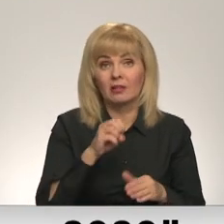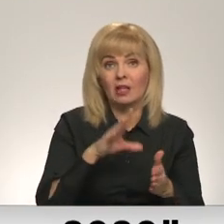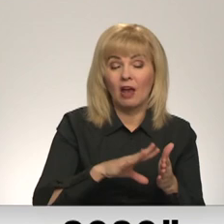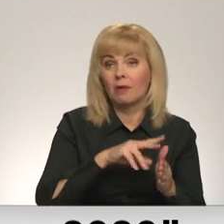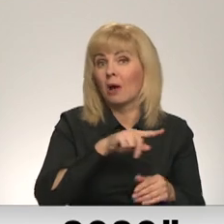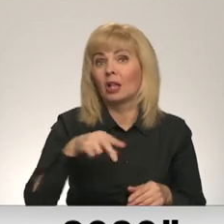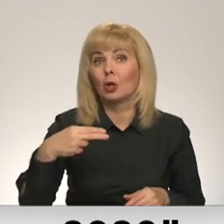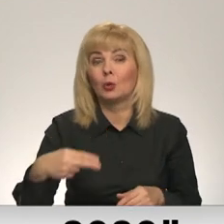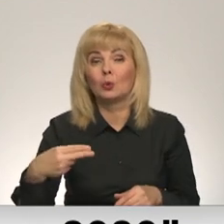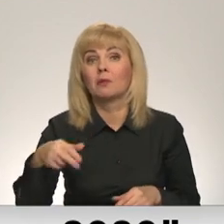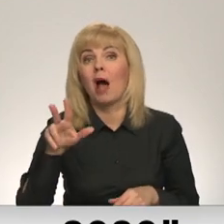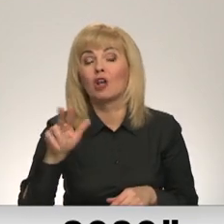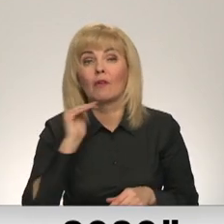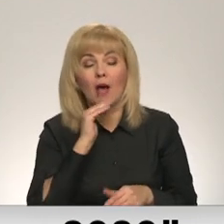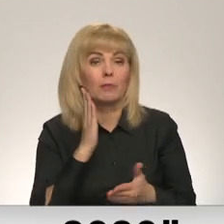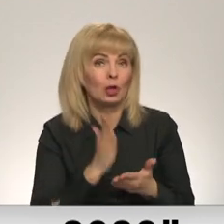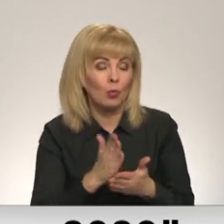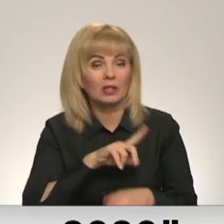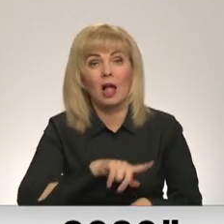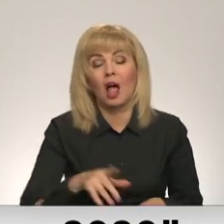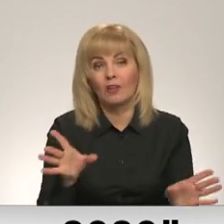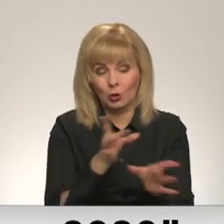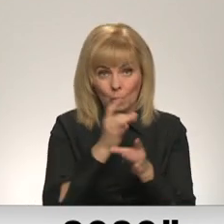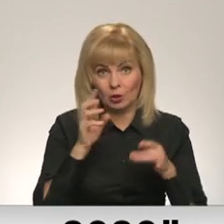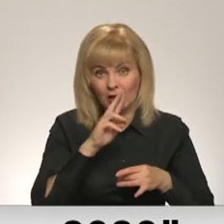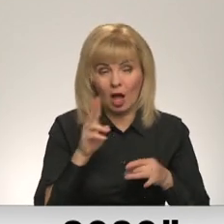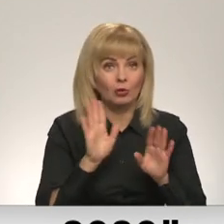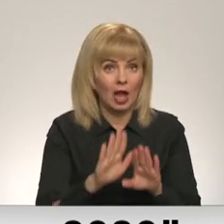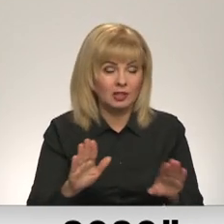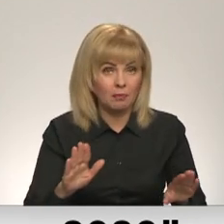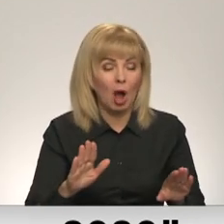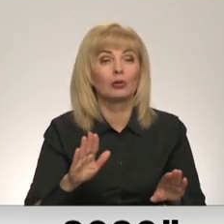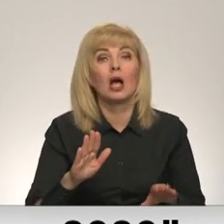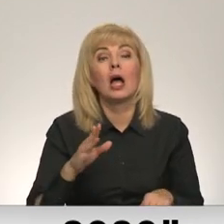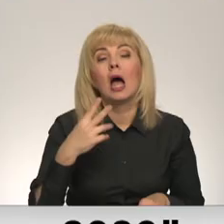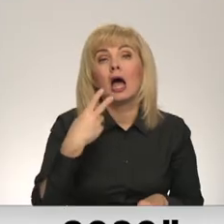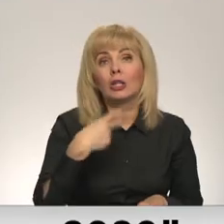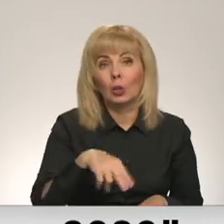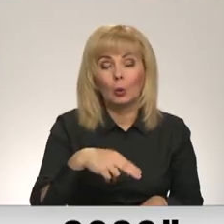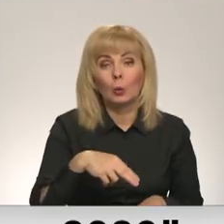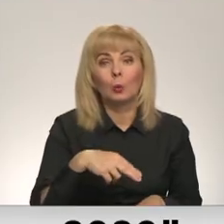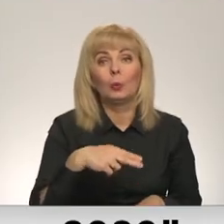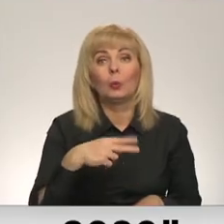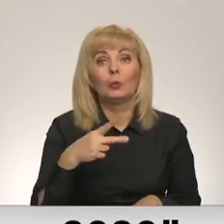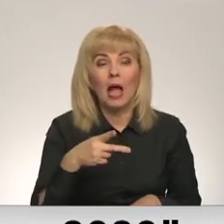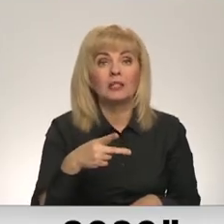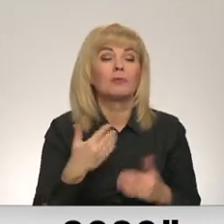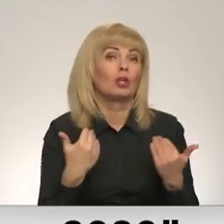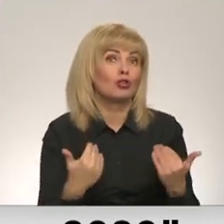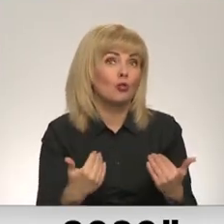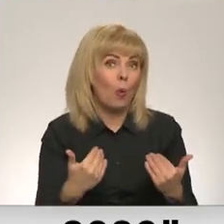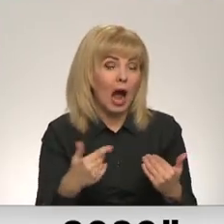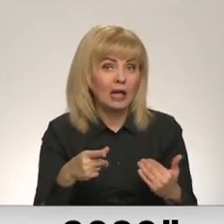Līdz 28. Februārim norisinās Latvijas kultūras nedēļa izstādē Expo 2020. Un tur šodien Alsar Kal